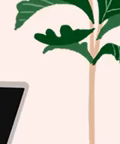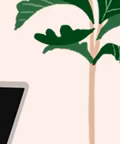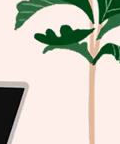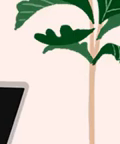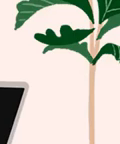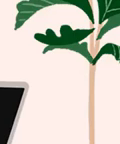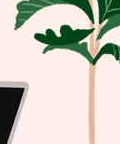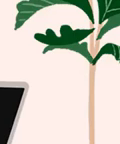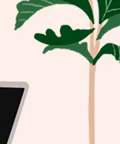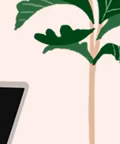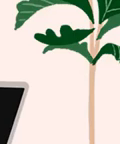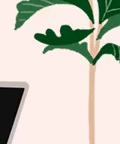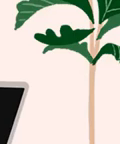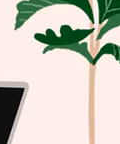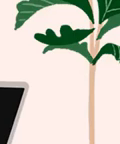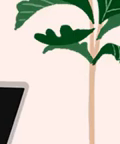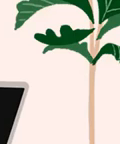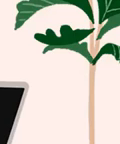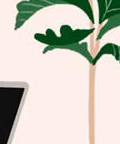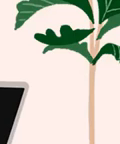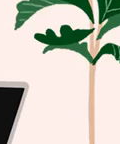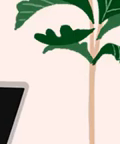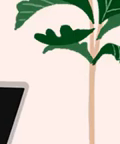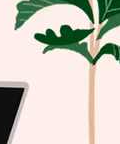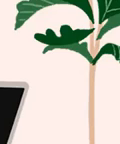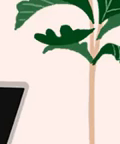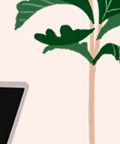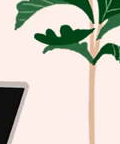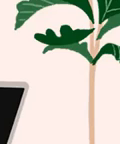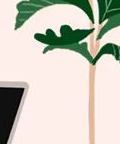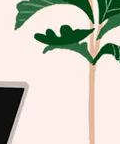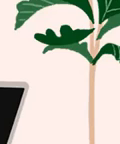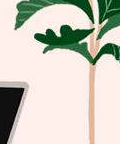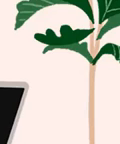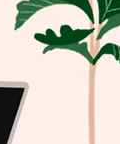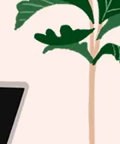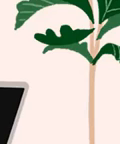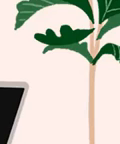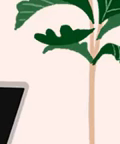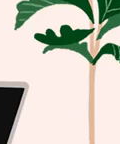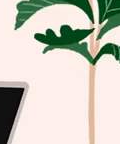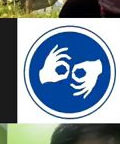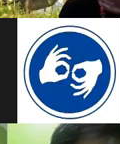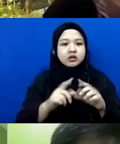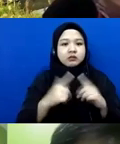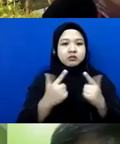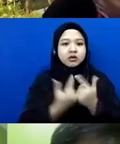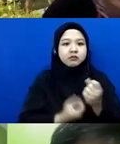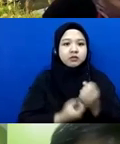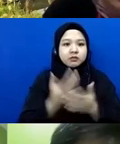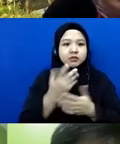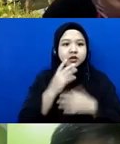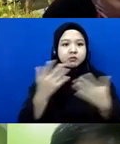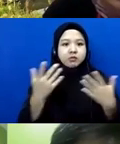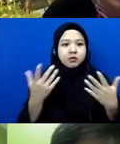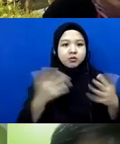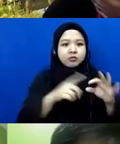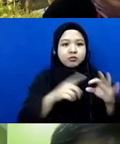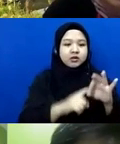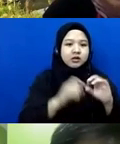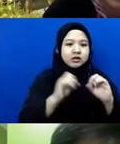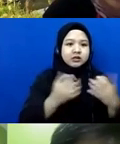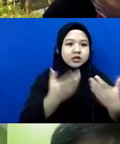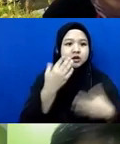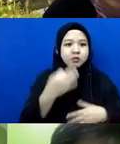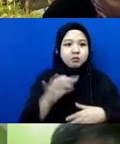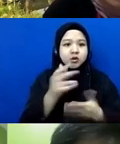perkembangan citizen journalism yang bebas yang tidak rekat dengan lembaga penerbitan apapun mengandalkan kejadian